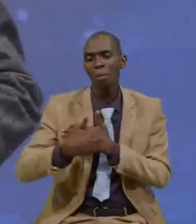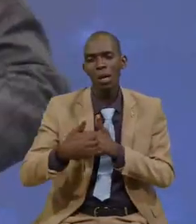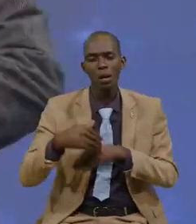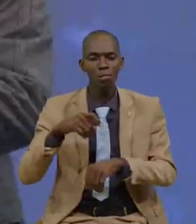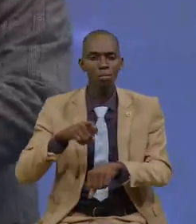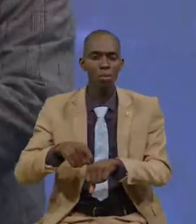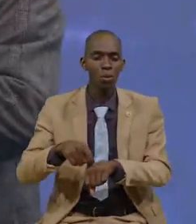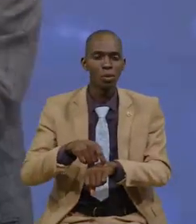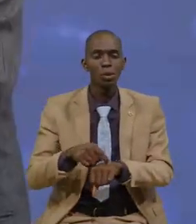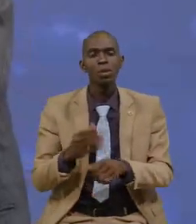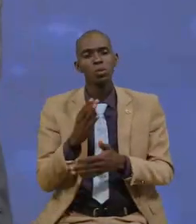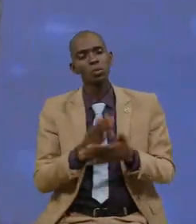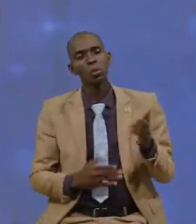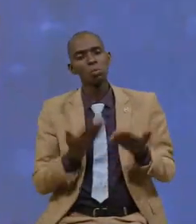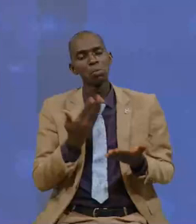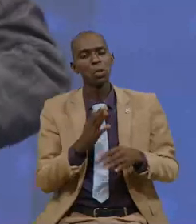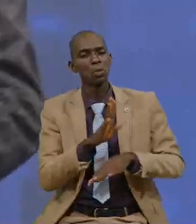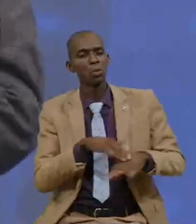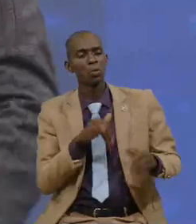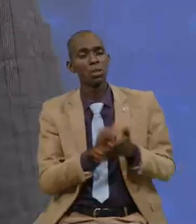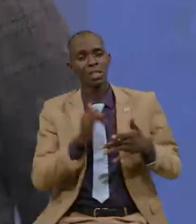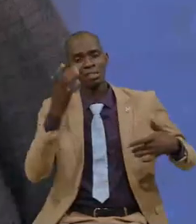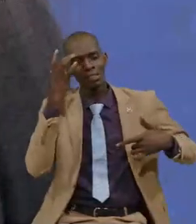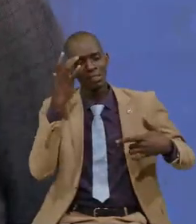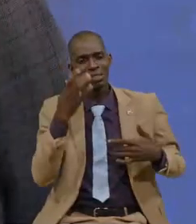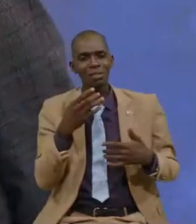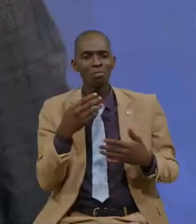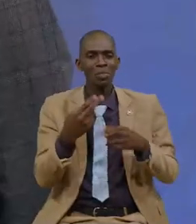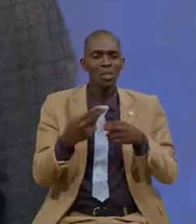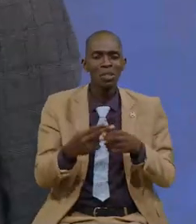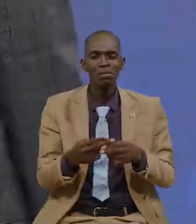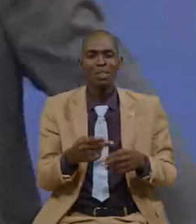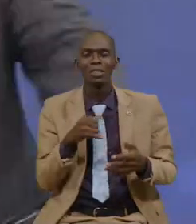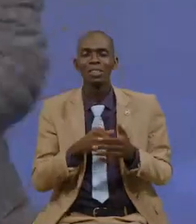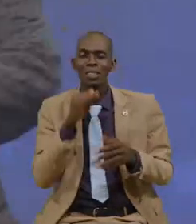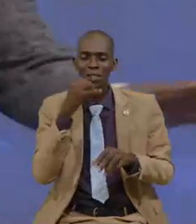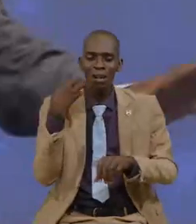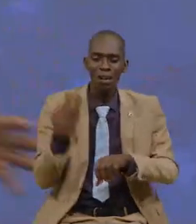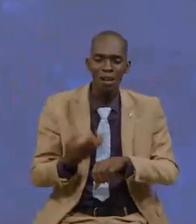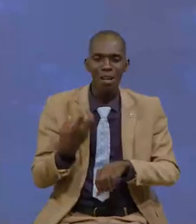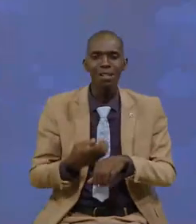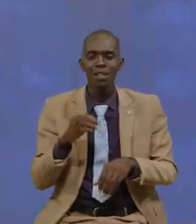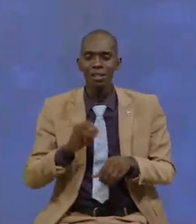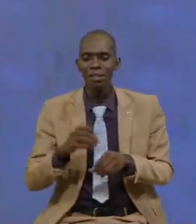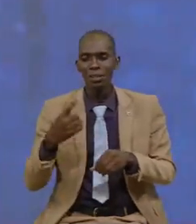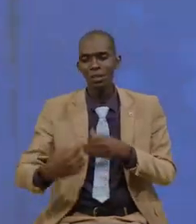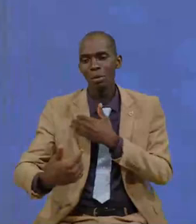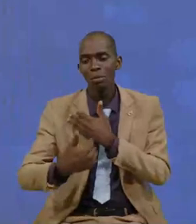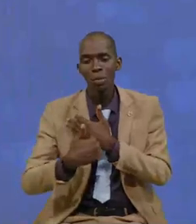On pourrait dire qu'elle n'a pas une bonne épine dorsale. On pourrait dire qu'elle a la difficulté, un